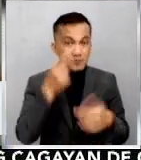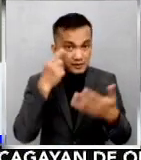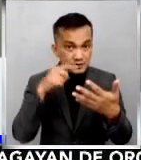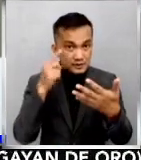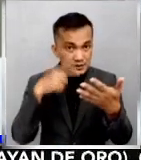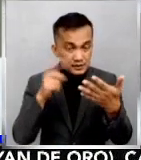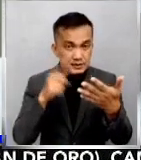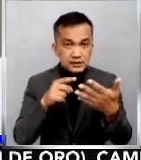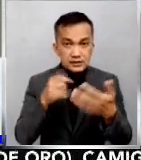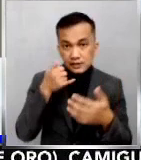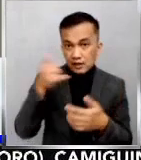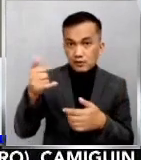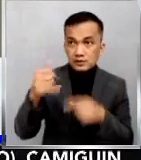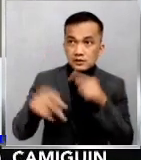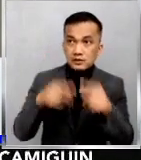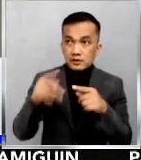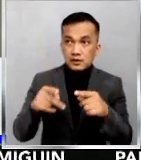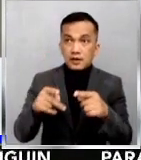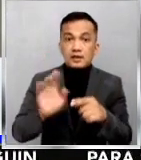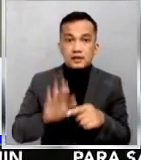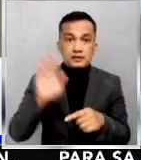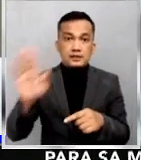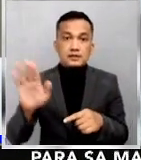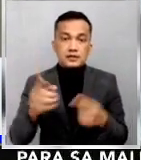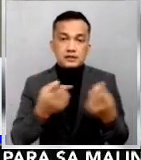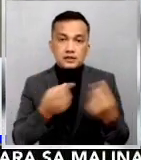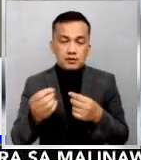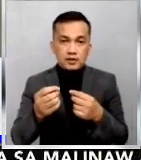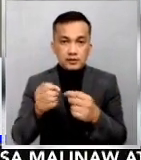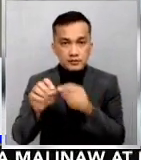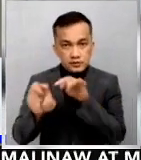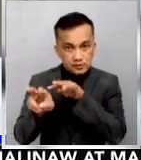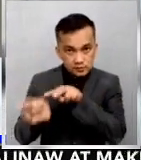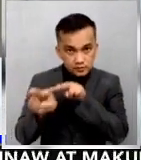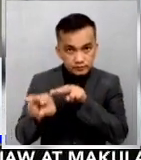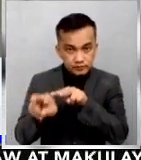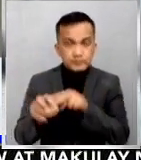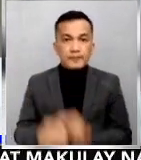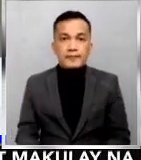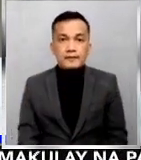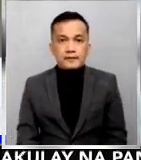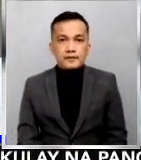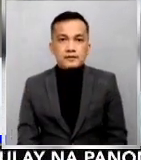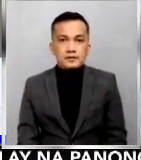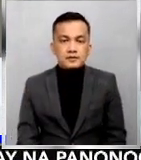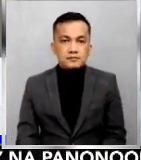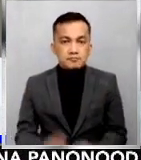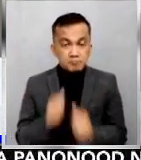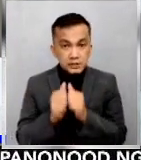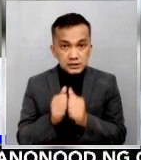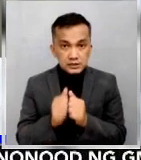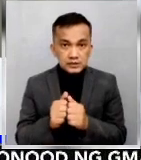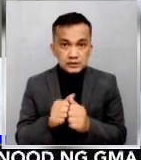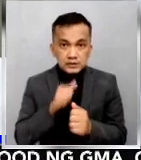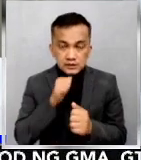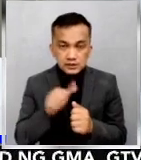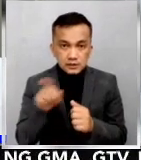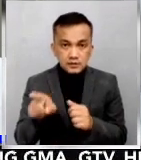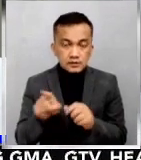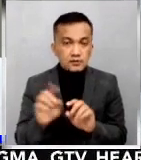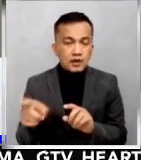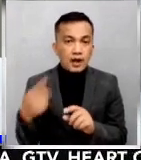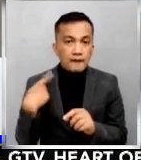sa kanilang ginagawang pagmumonitor. Sa madali sabi, hindi ko nasasayang. Ibig sabihin eh, hindi na pupunta sa basurahan ng mga listahan. Ah,